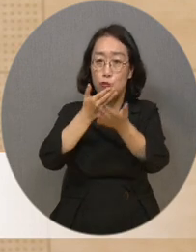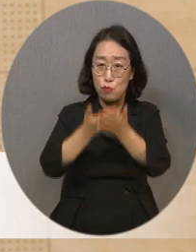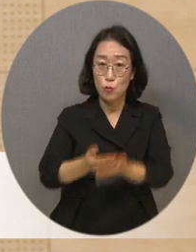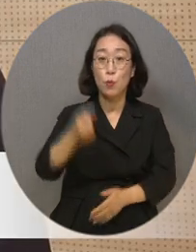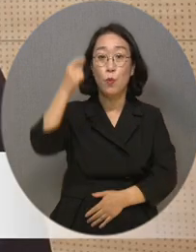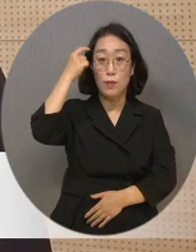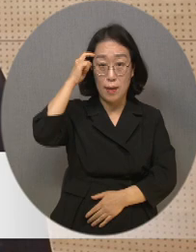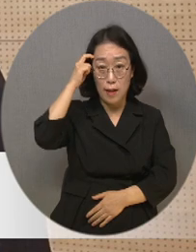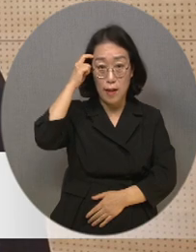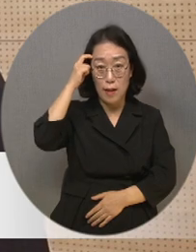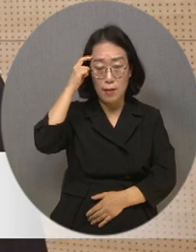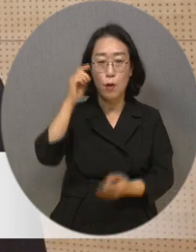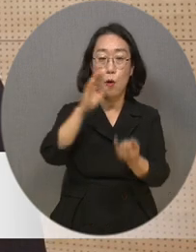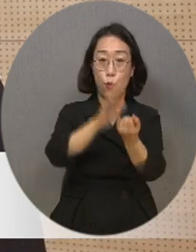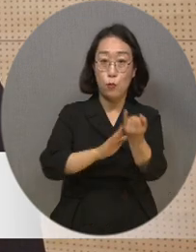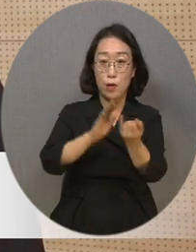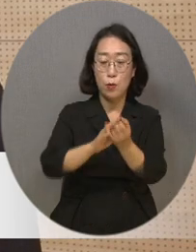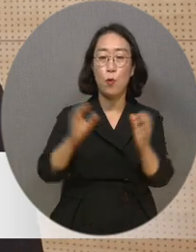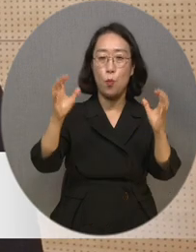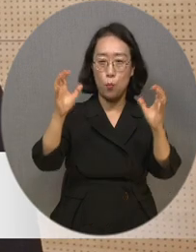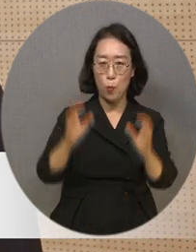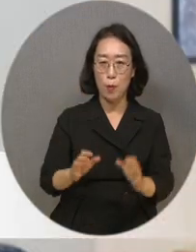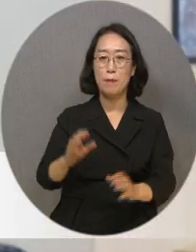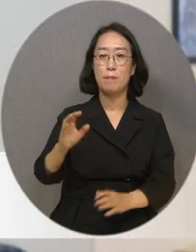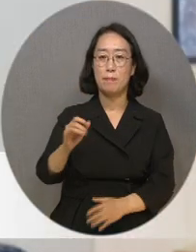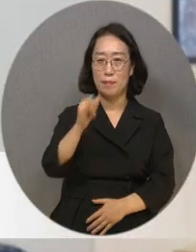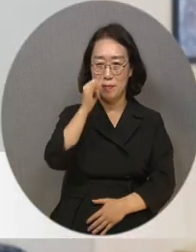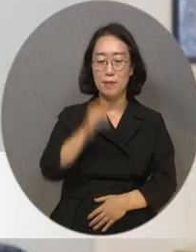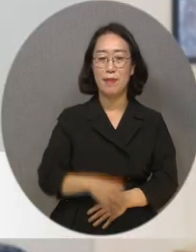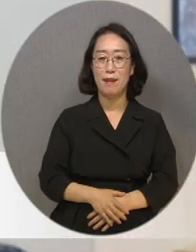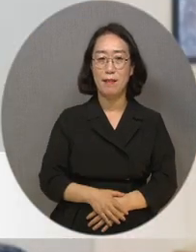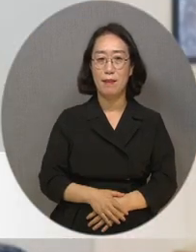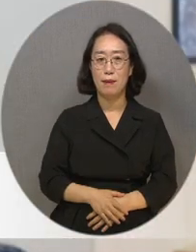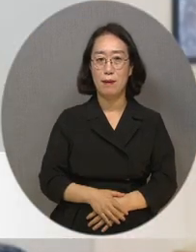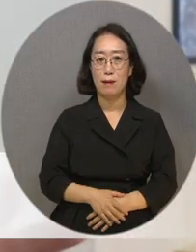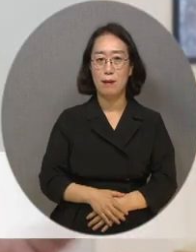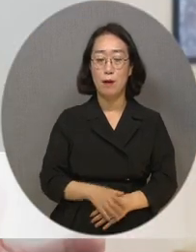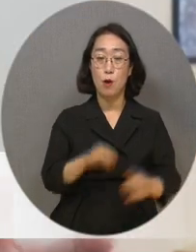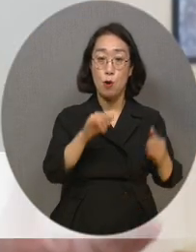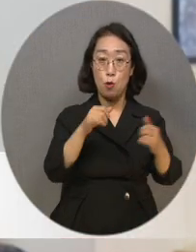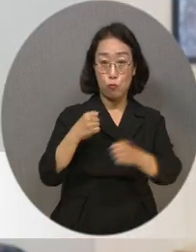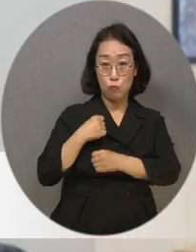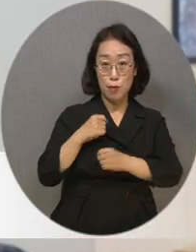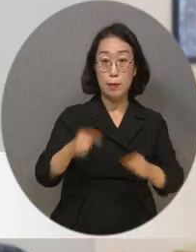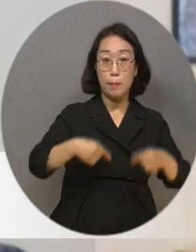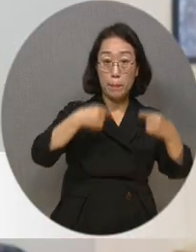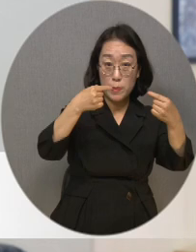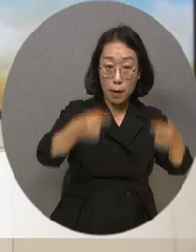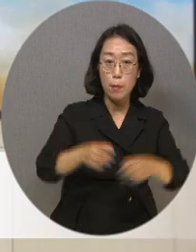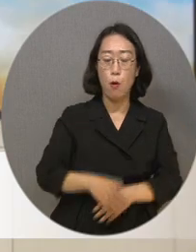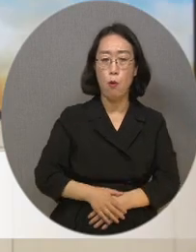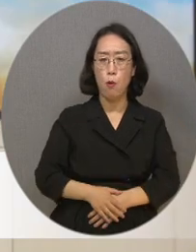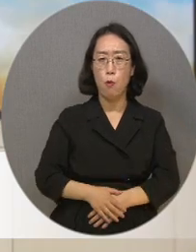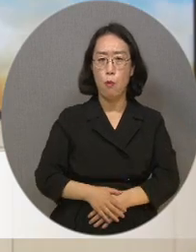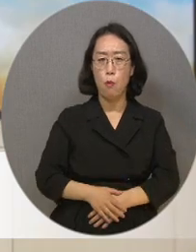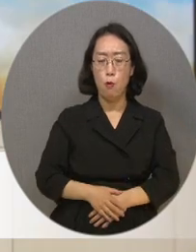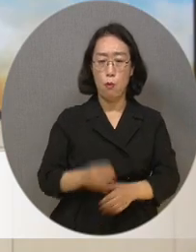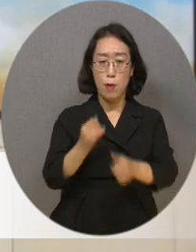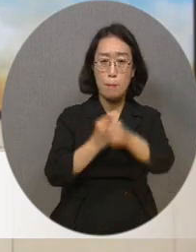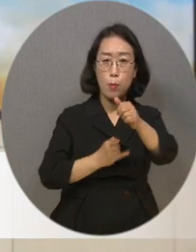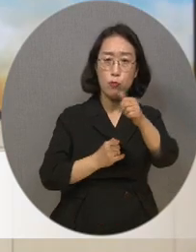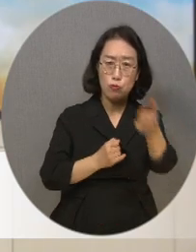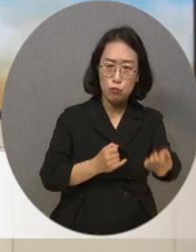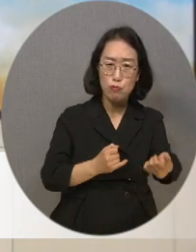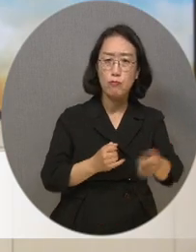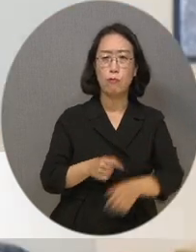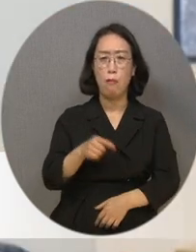그렇게 해서 제 위로회를 시작을 하게 된 겁니다. 장군이나 올방청객이나 그런 분들은 관심을 가지게 되는데 미망인들에 대한